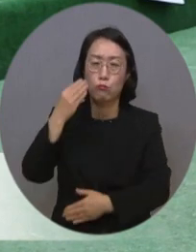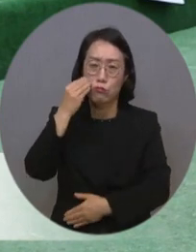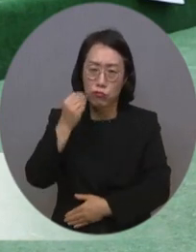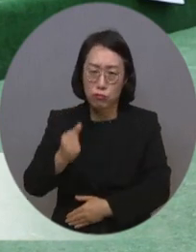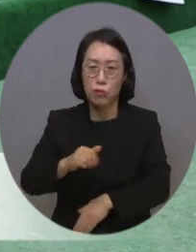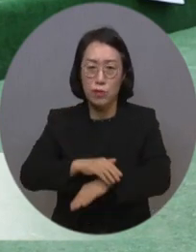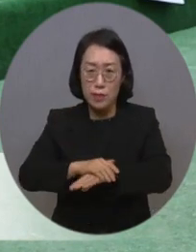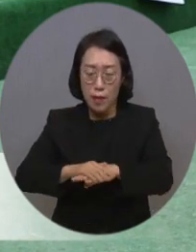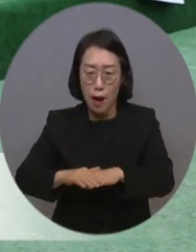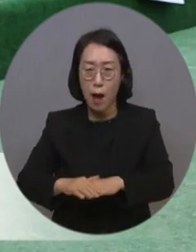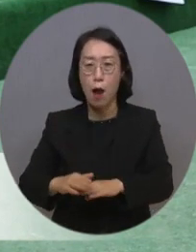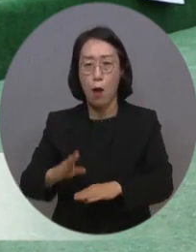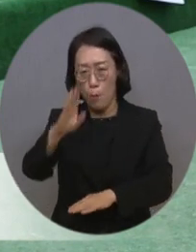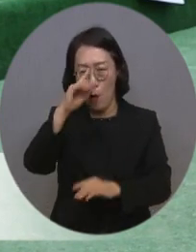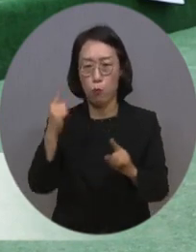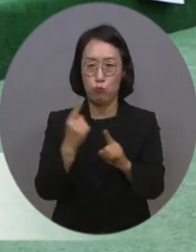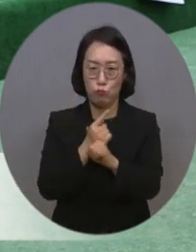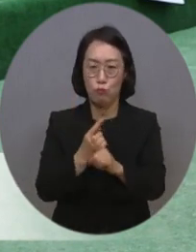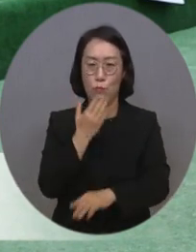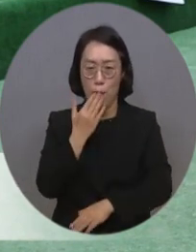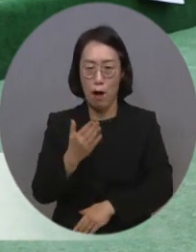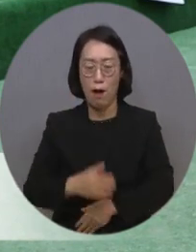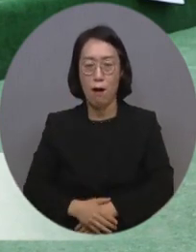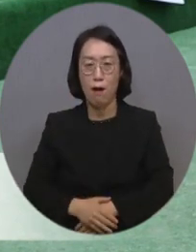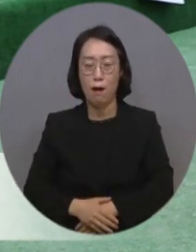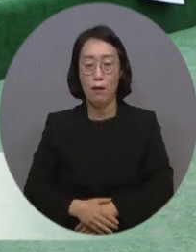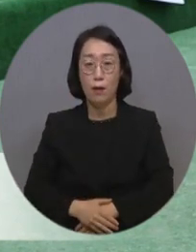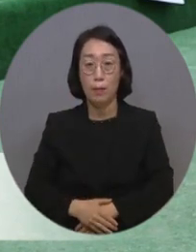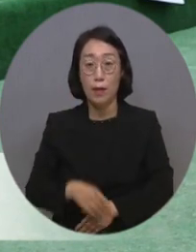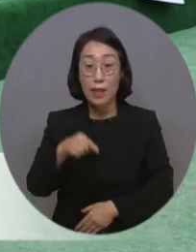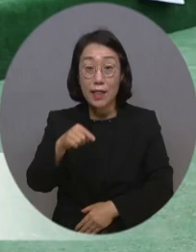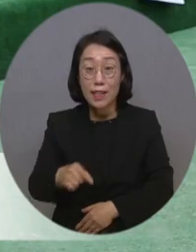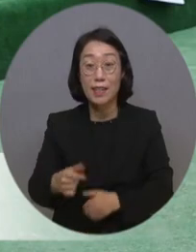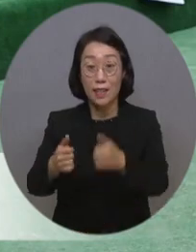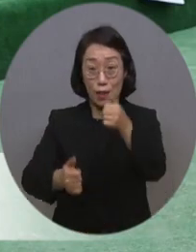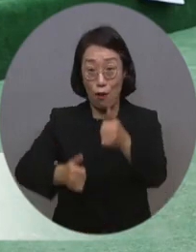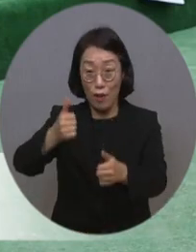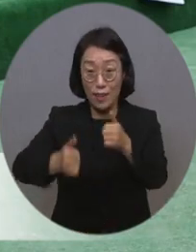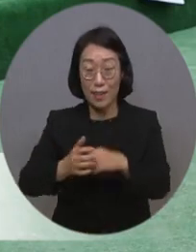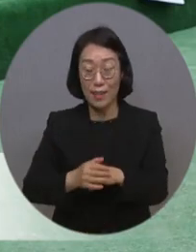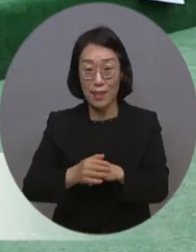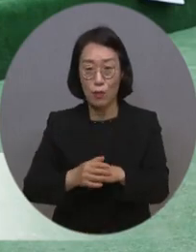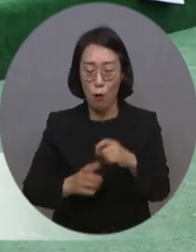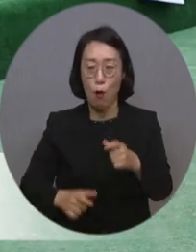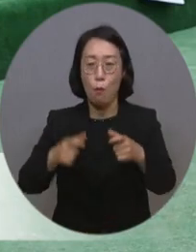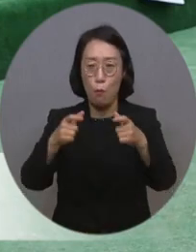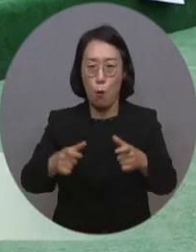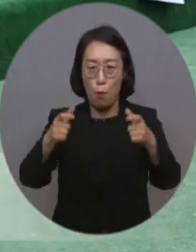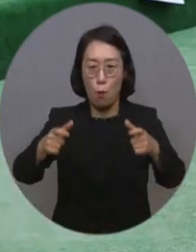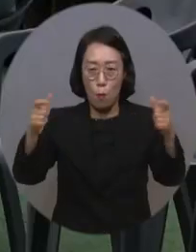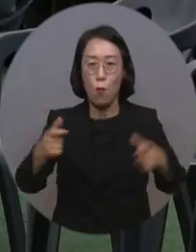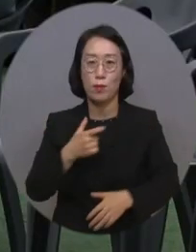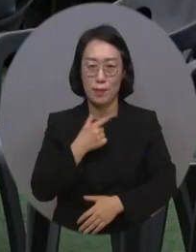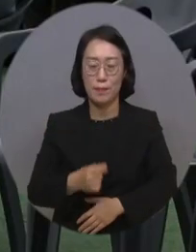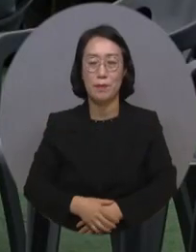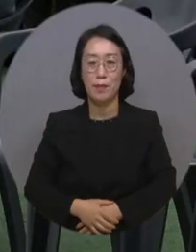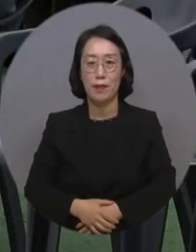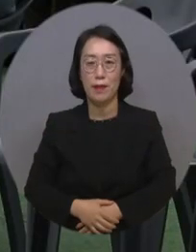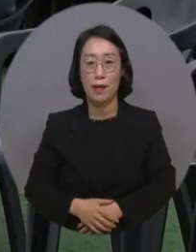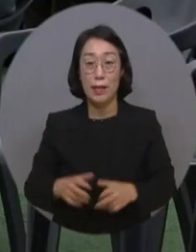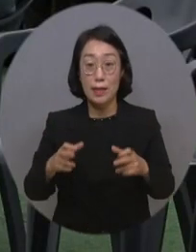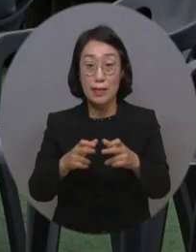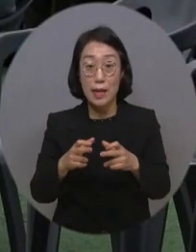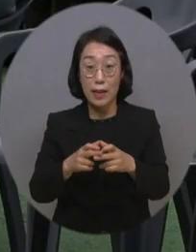되었고 치유가 빨리 됩니다. 그래서 롱볼 경기를 활성화시키는 이유입니다. 장애인